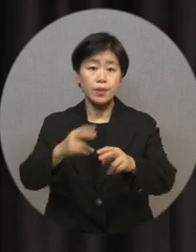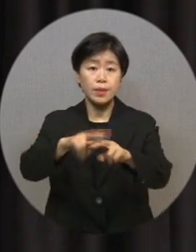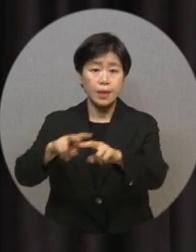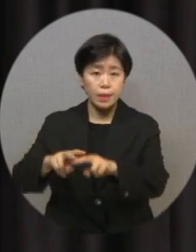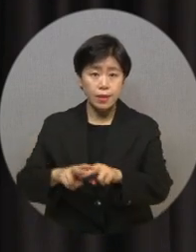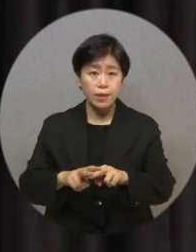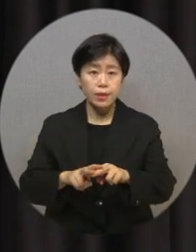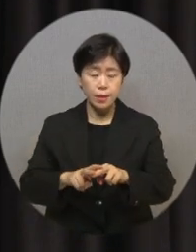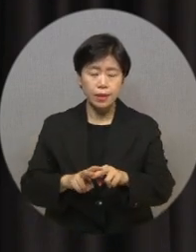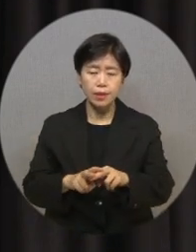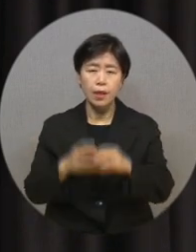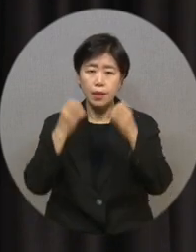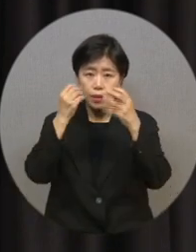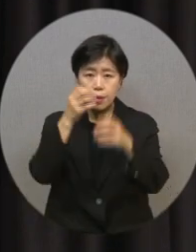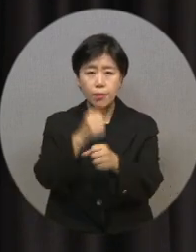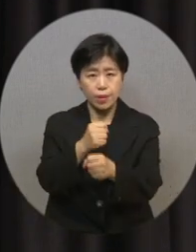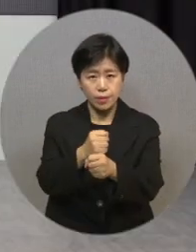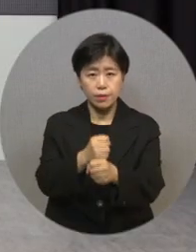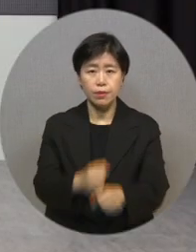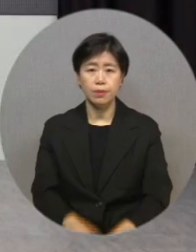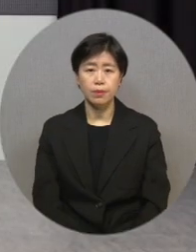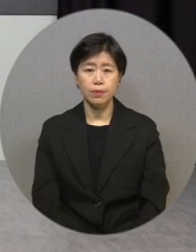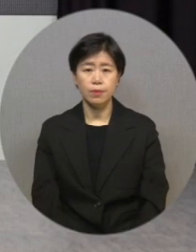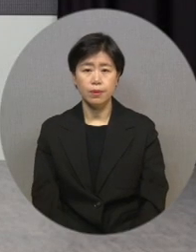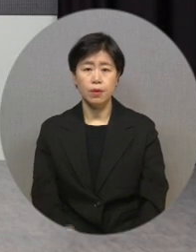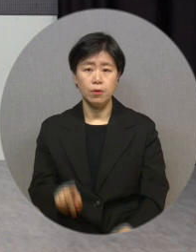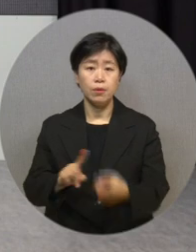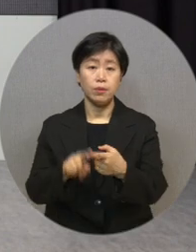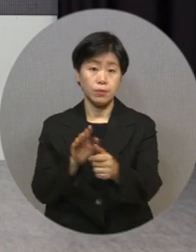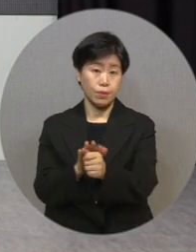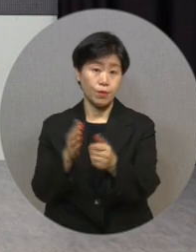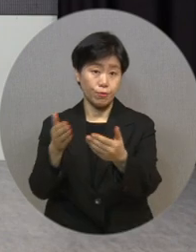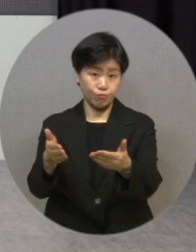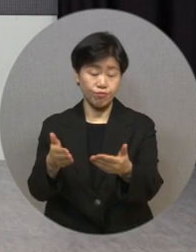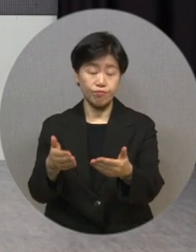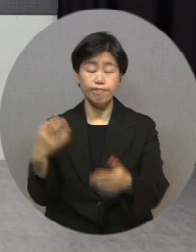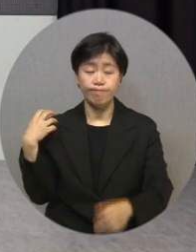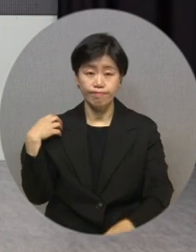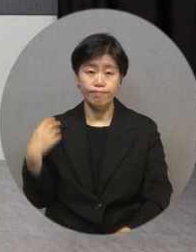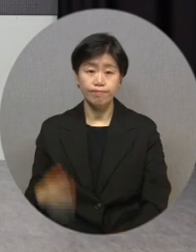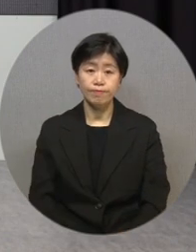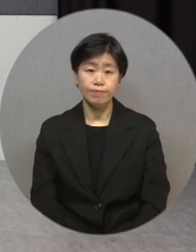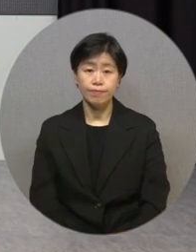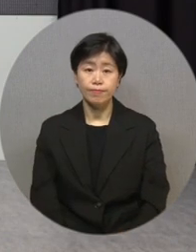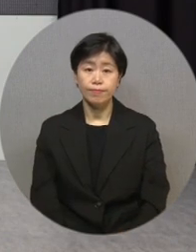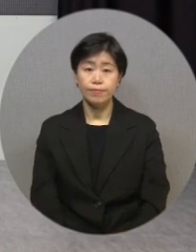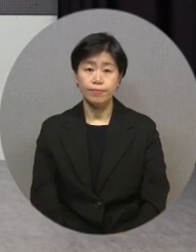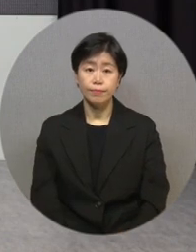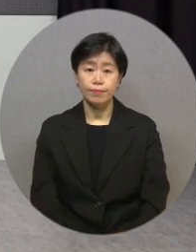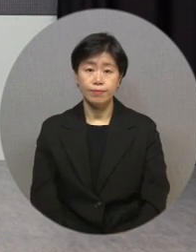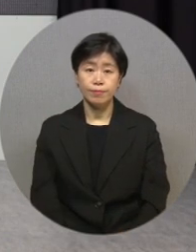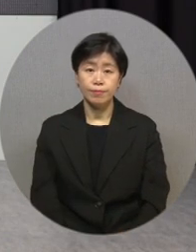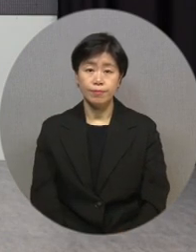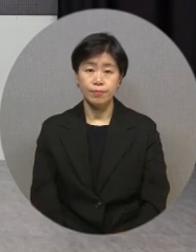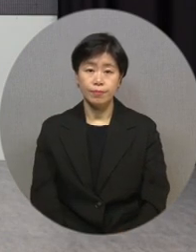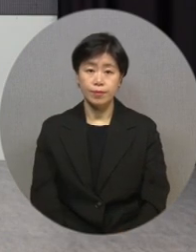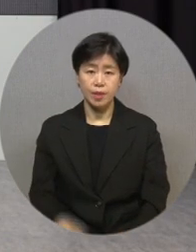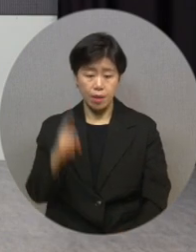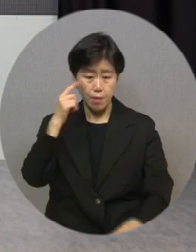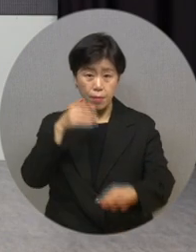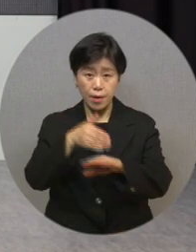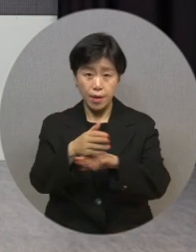다양한 신규 식물을 개발하고 그런 사업들을 하고 있습니다 그리고 또 한편으로는 그 발다